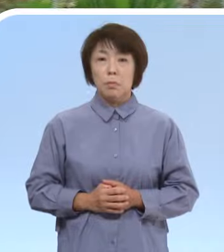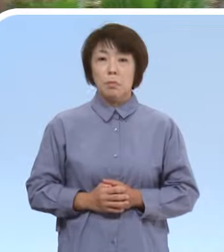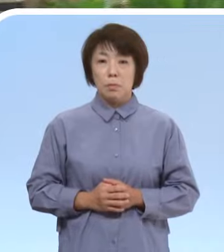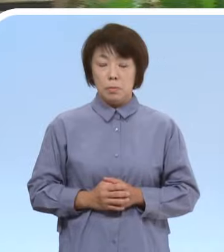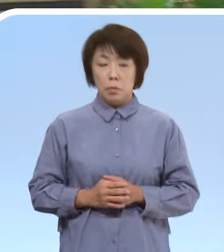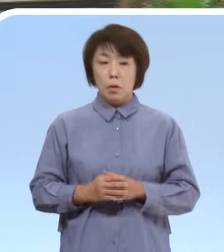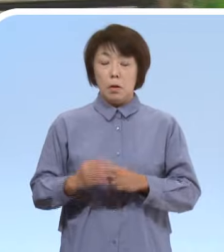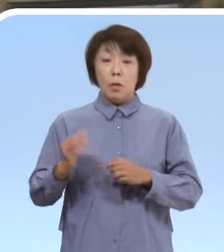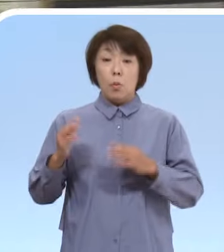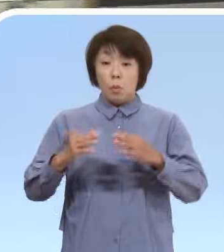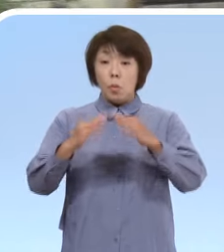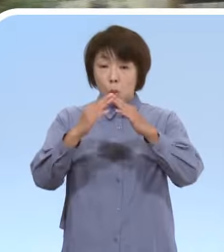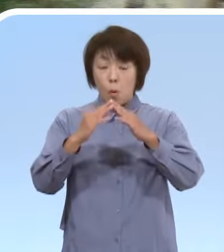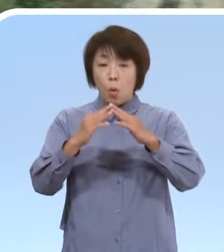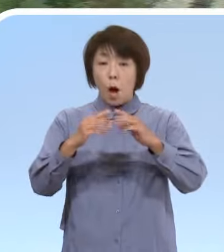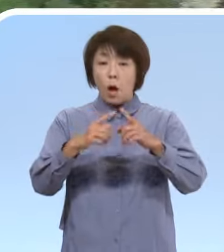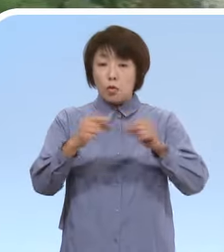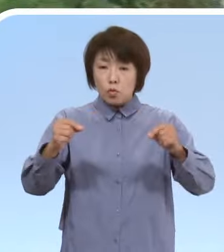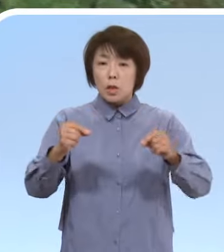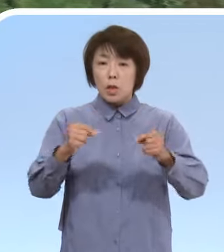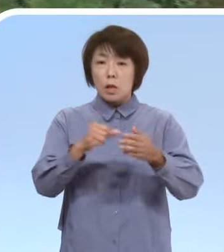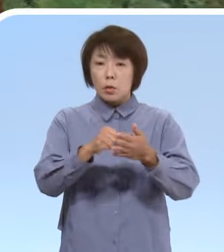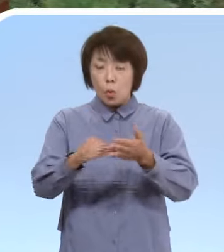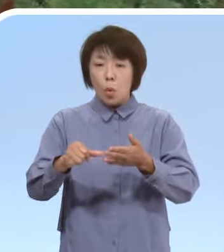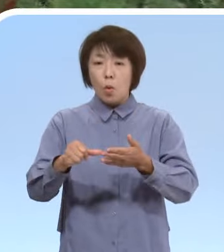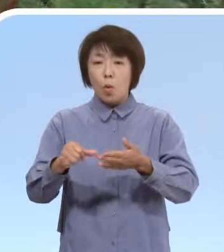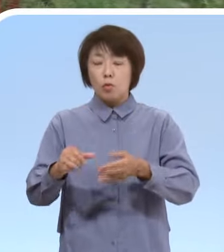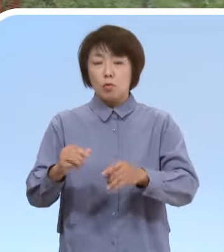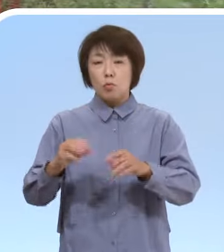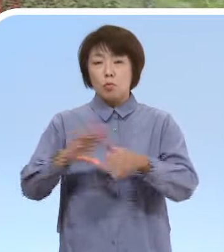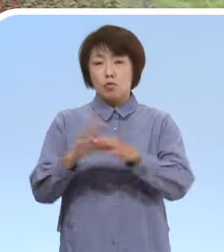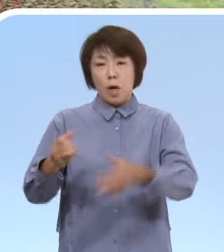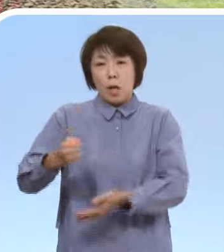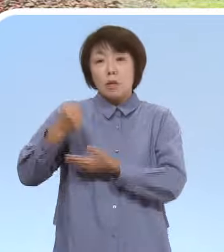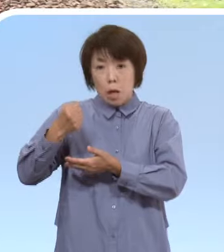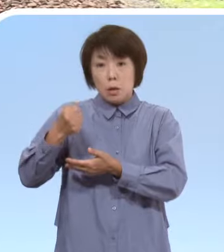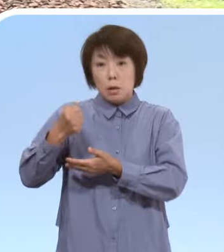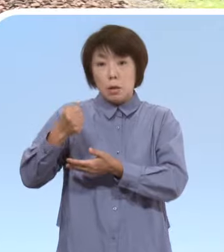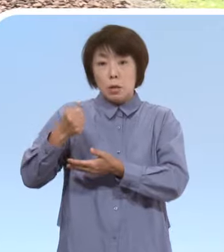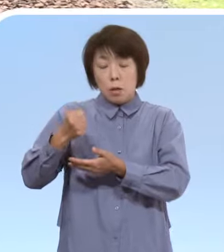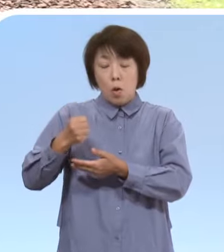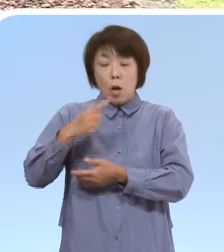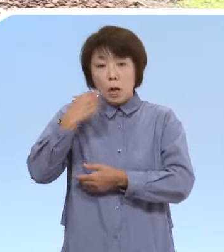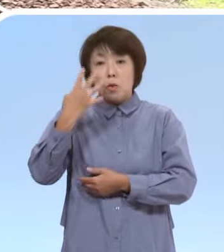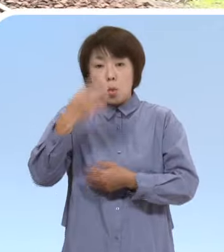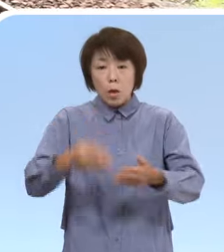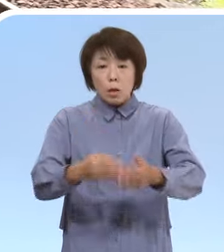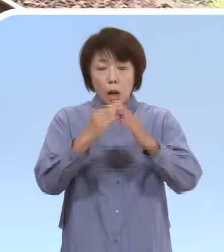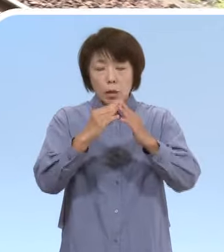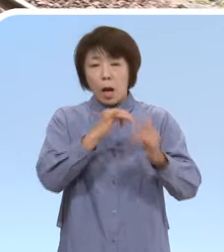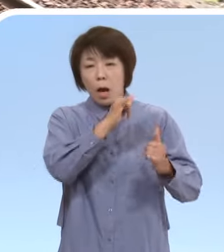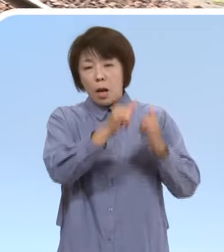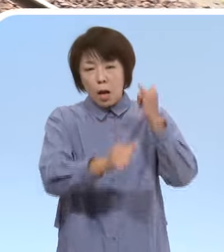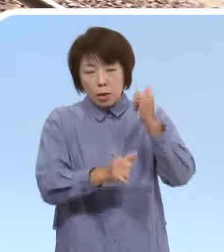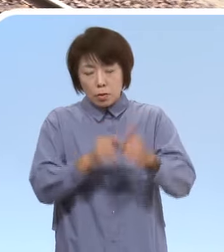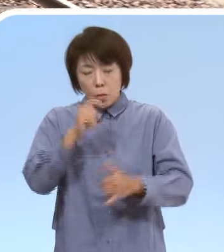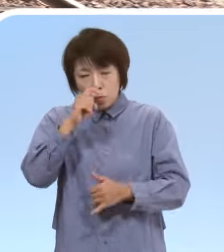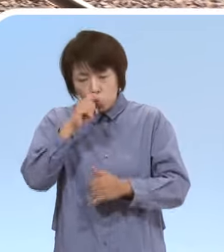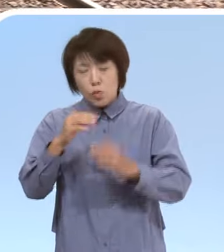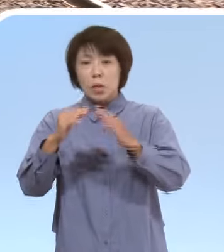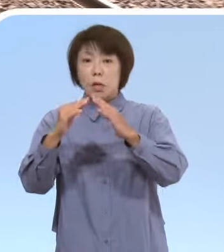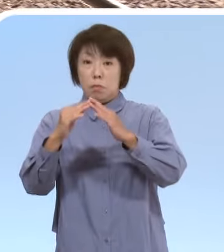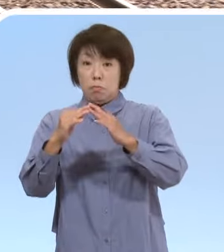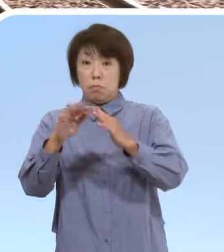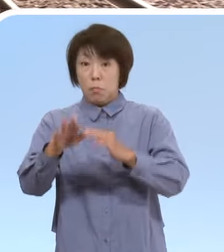国登録有形文化財でもある播磨下里駅は大正4年に建設された歴史ある木造駅舎